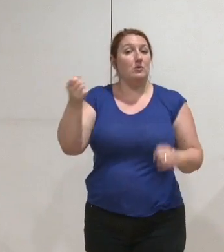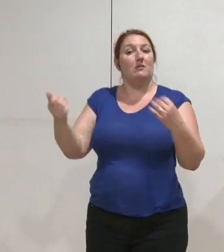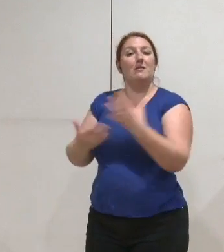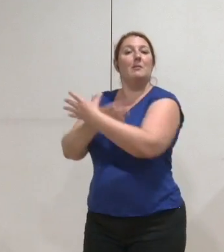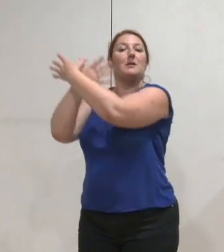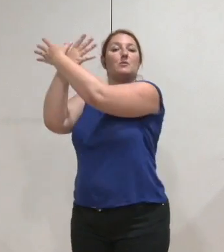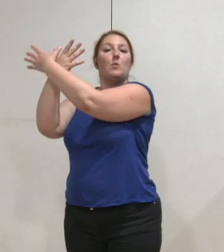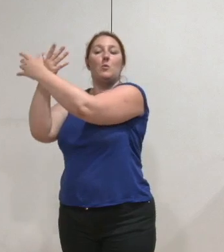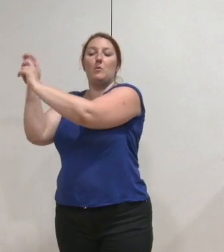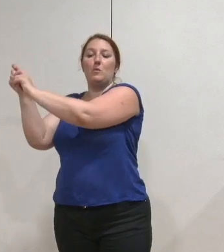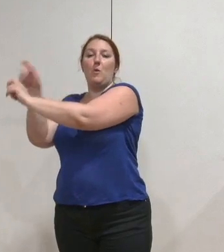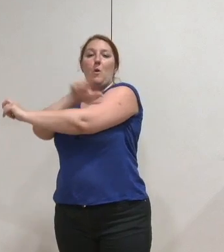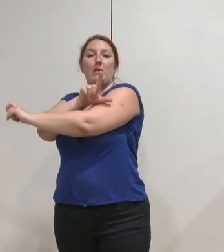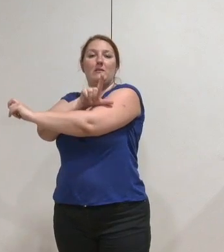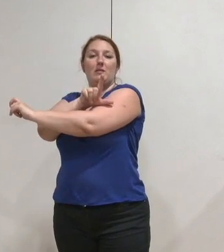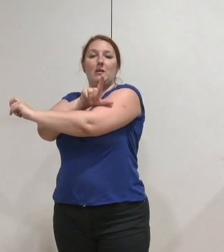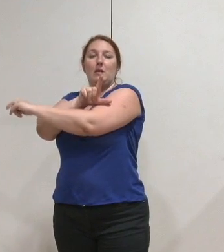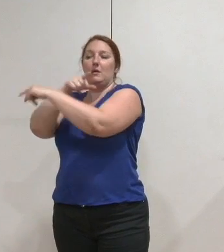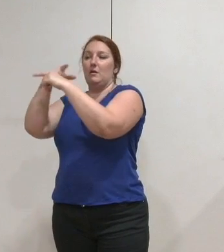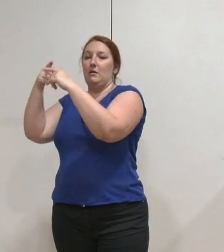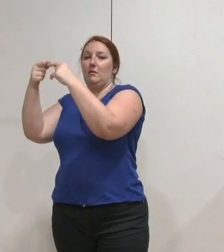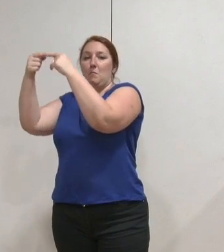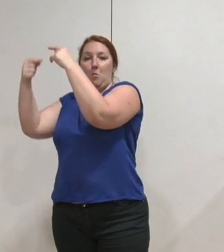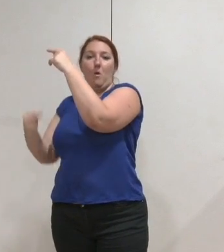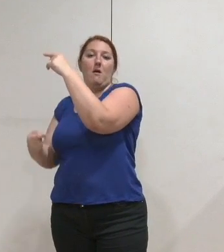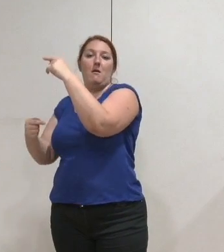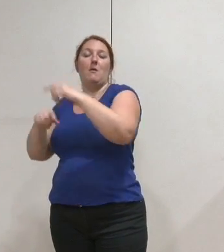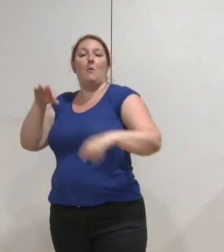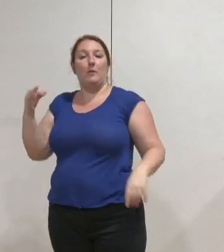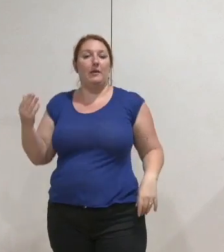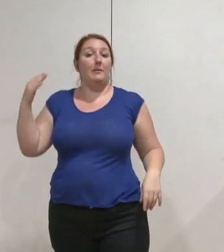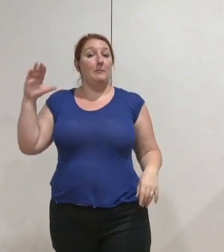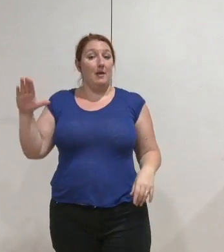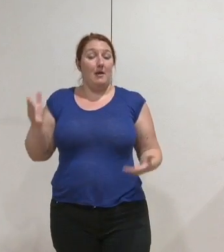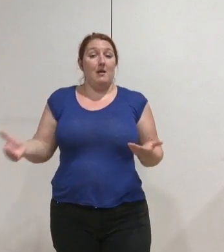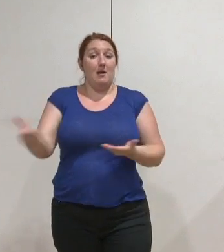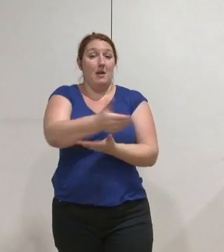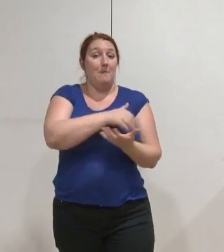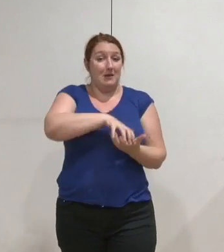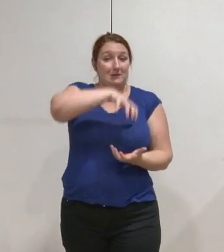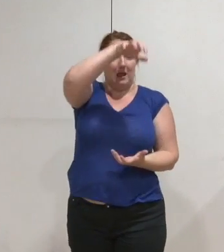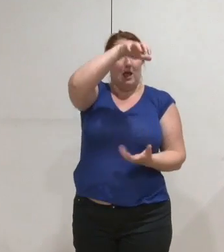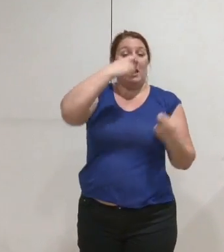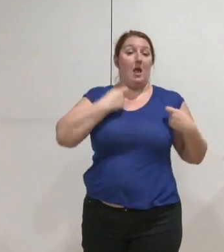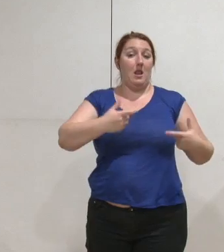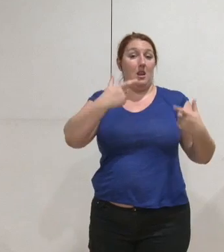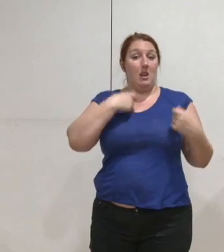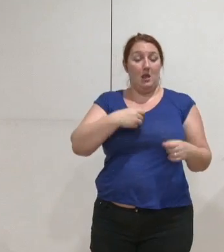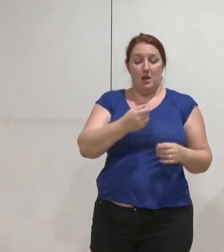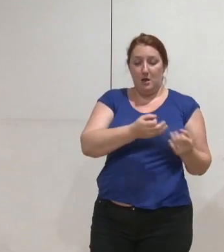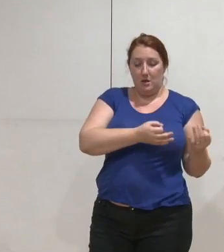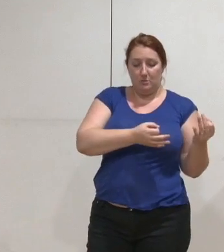verse à la collectivité le montant de la charge transférée sur le personnel mais la masse salariale connaî un glissement chaque